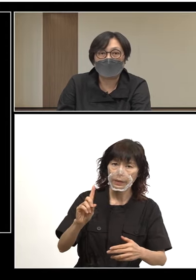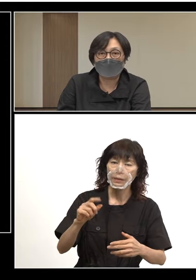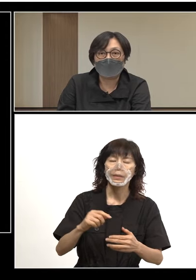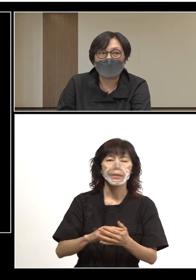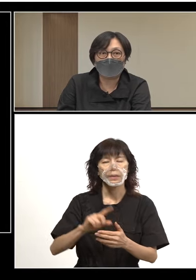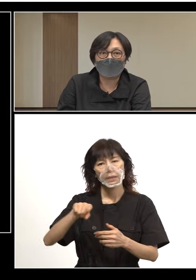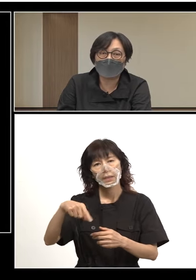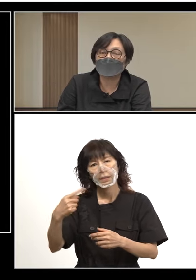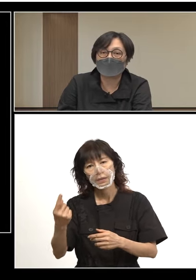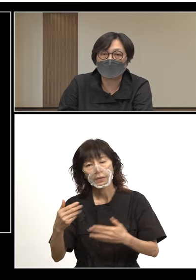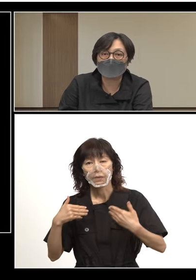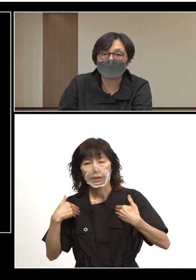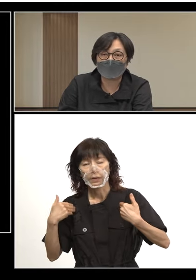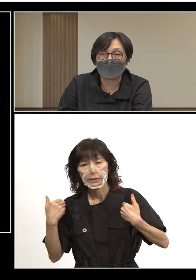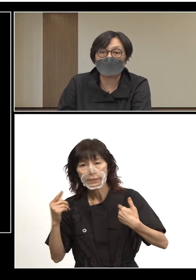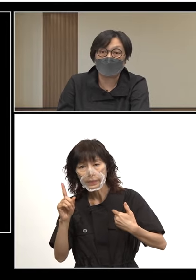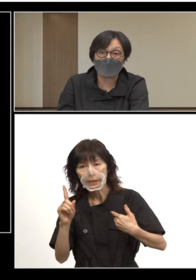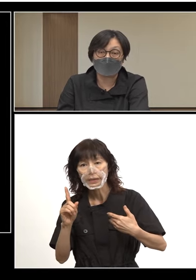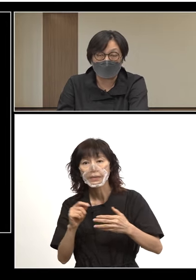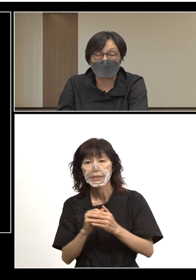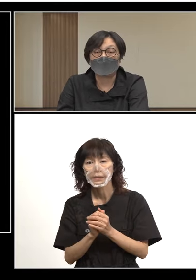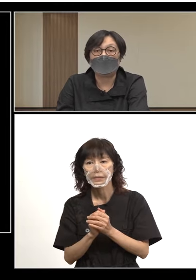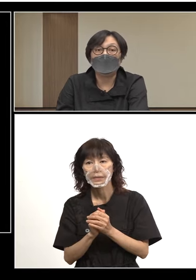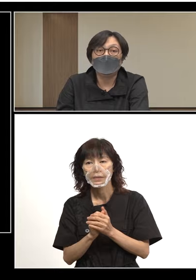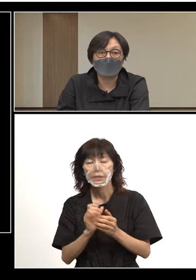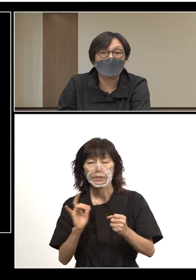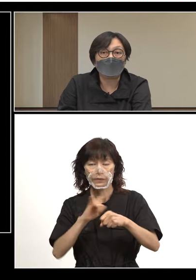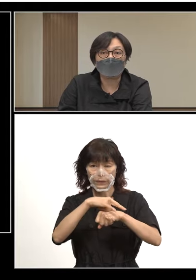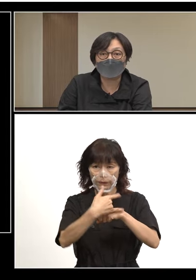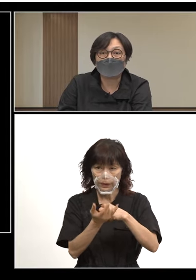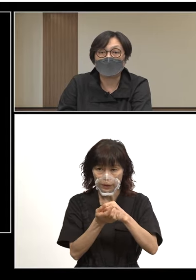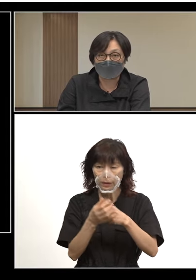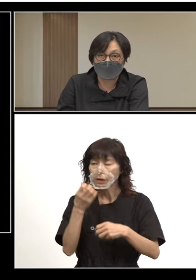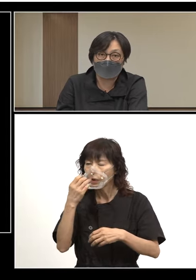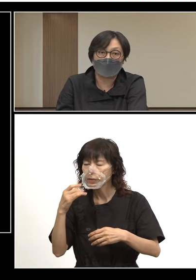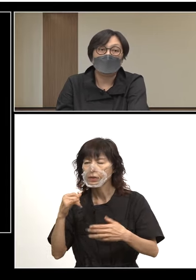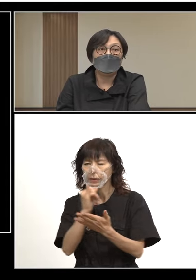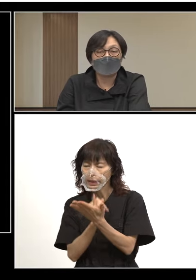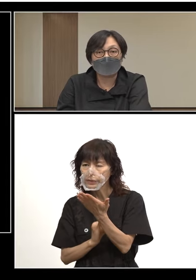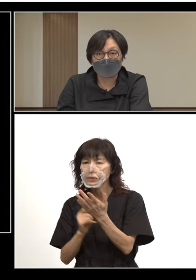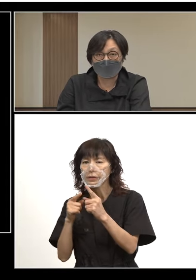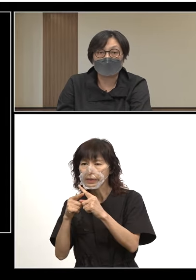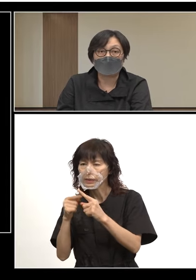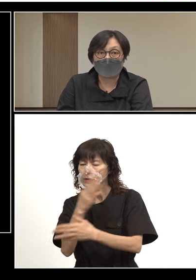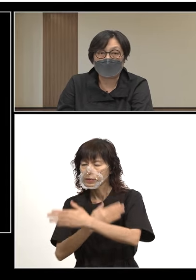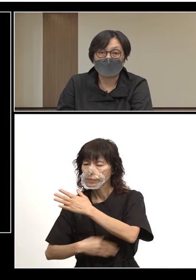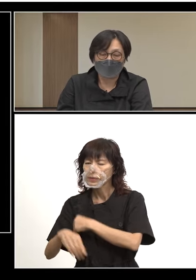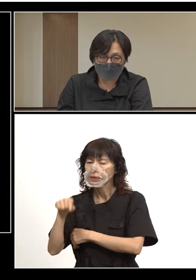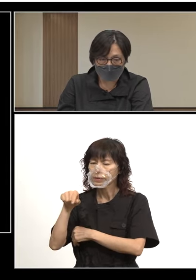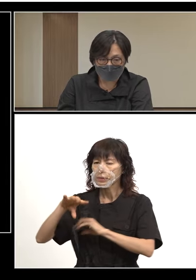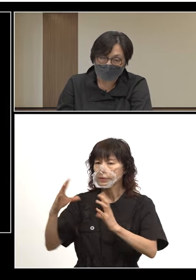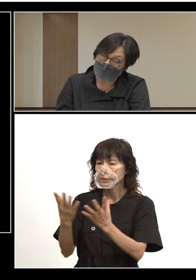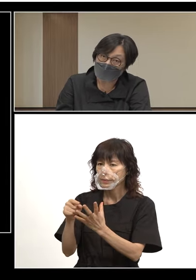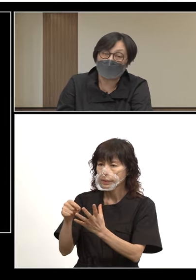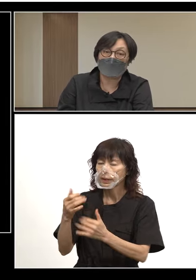外好開心，我哋好多時都有機會去到唔同嘅國家去分享我哋香港藝術家嘅一啲嘅展能藝術